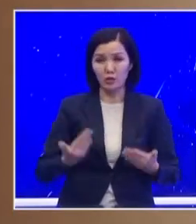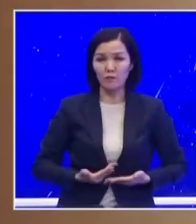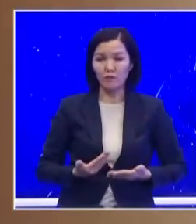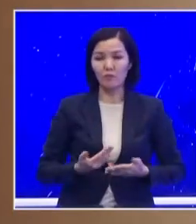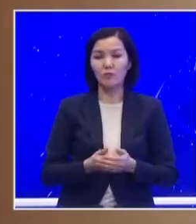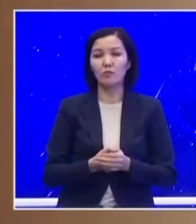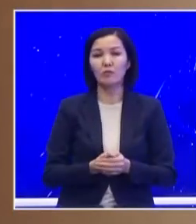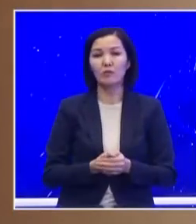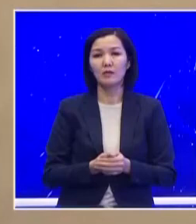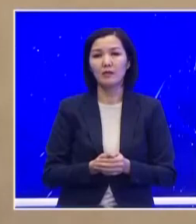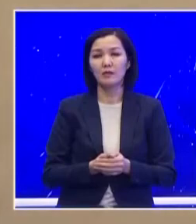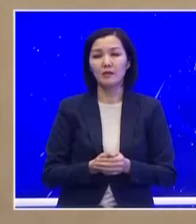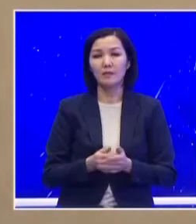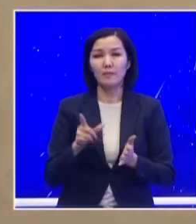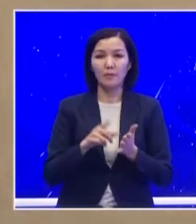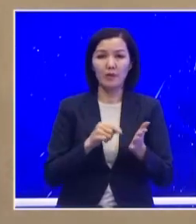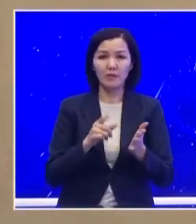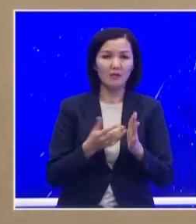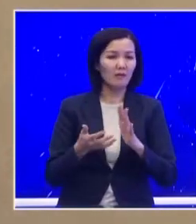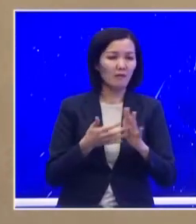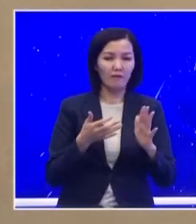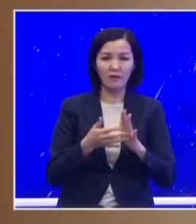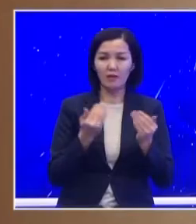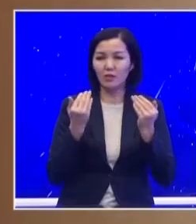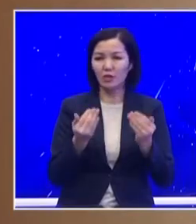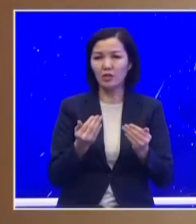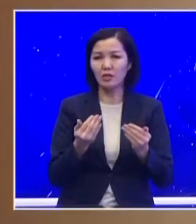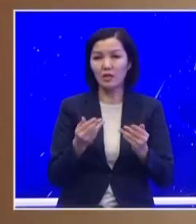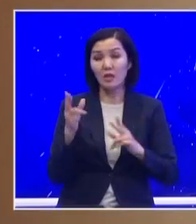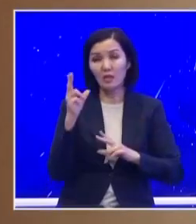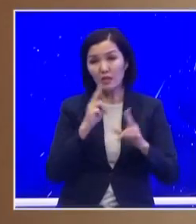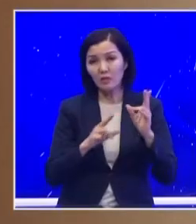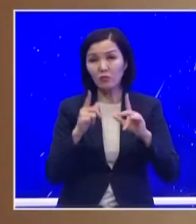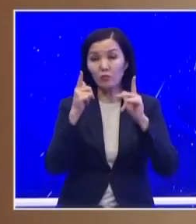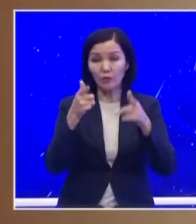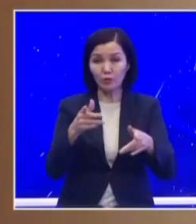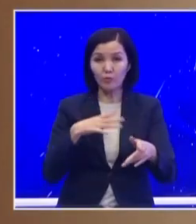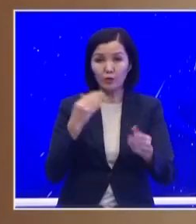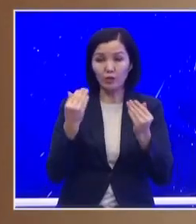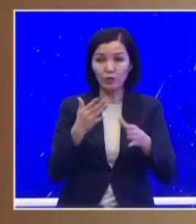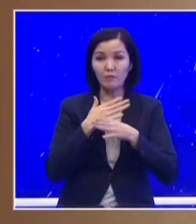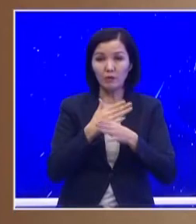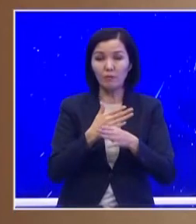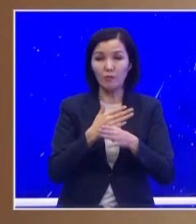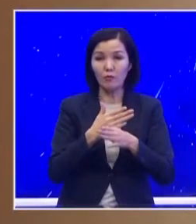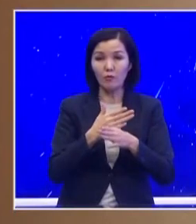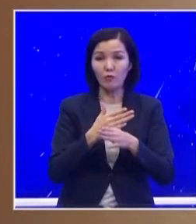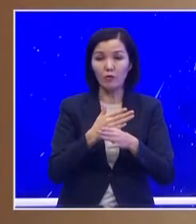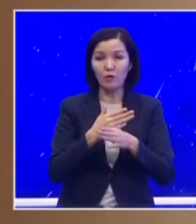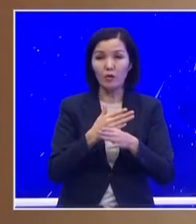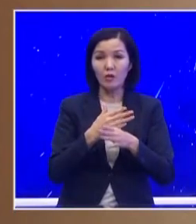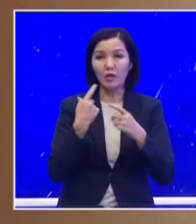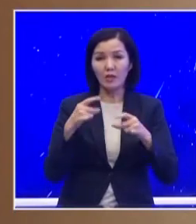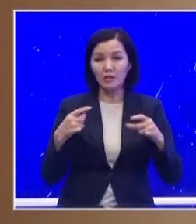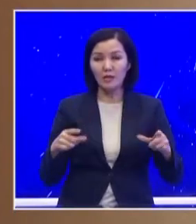денег. Вот именно вот с этой пенсии, все. Потому что сейчас институт взялся, и они мне помогут, они меня допустили к сессии, все.